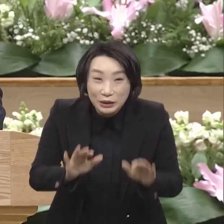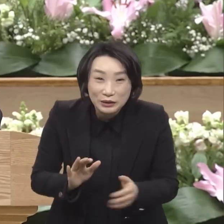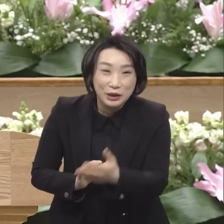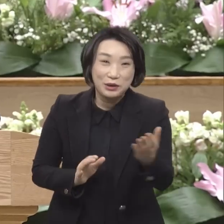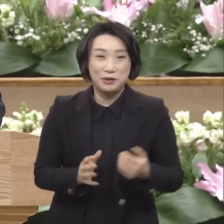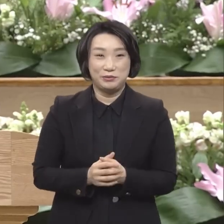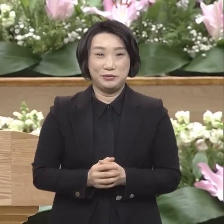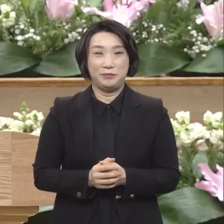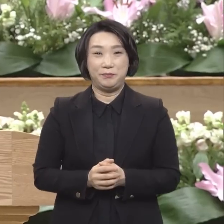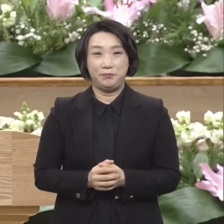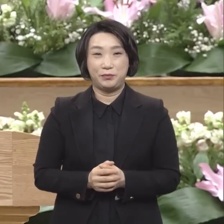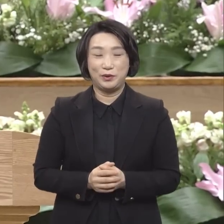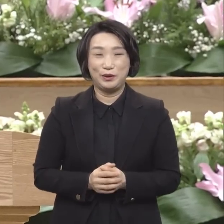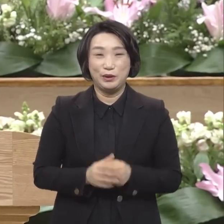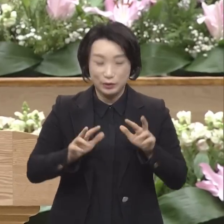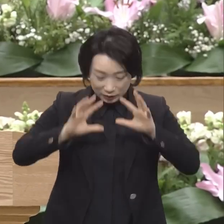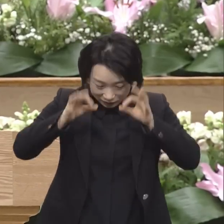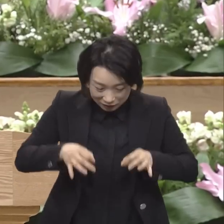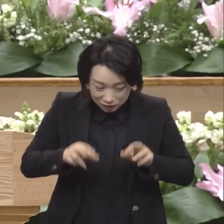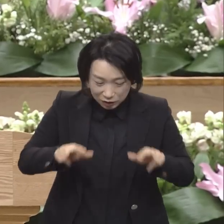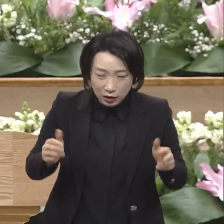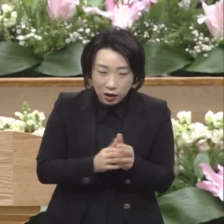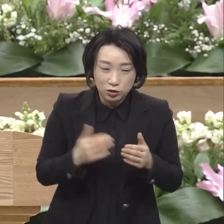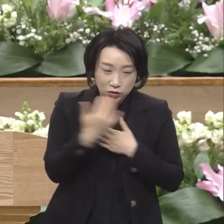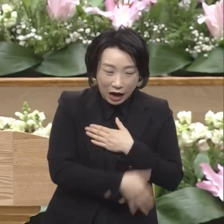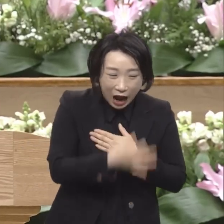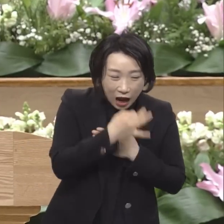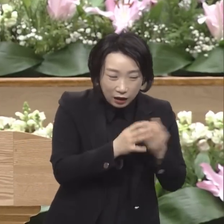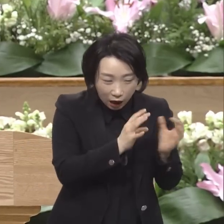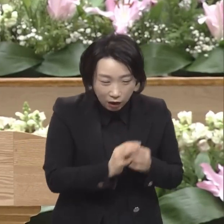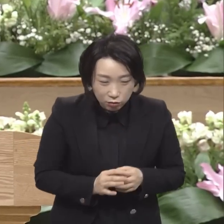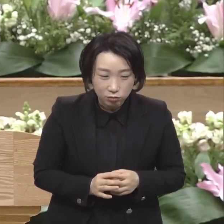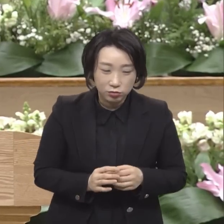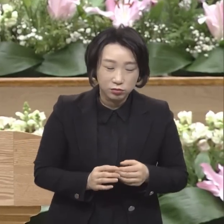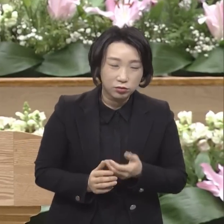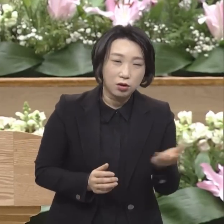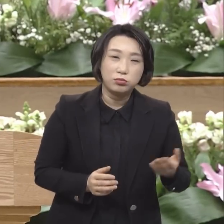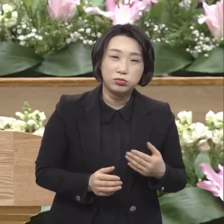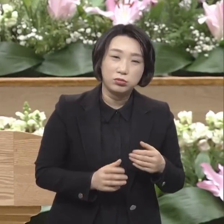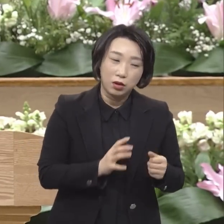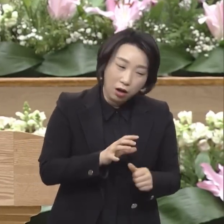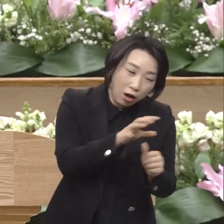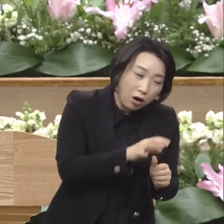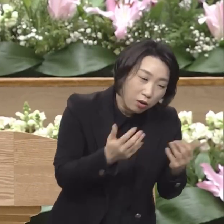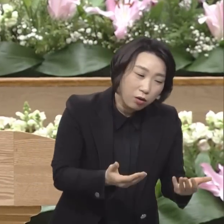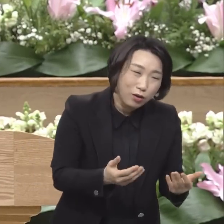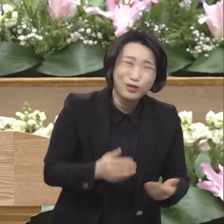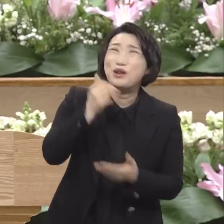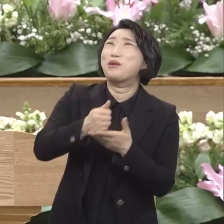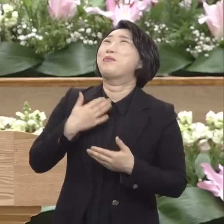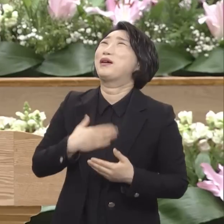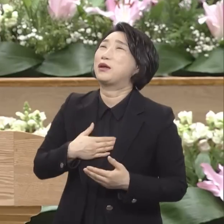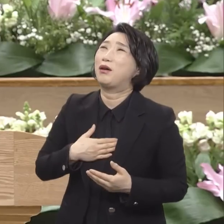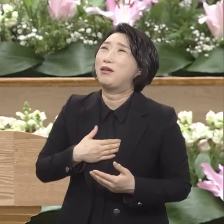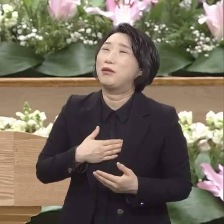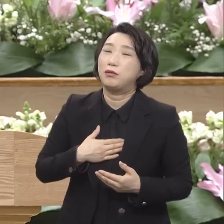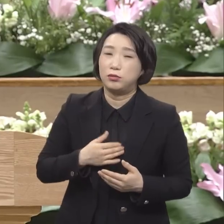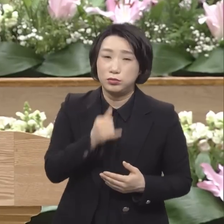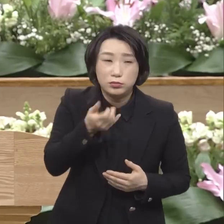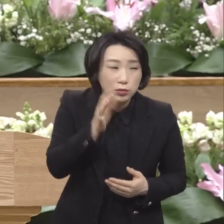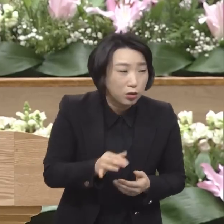그런데 왜 우리는 지금까지 못 벗어나고 있나? 성령은 받았다면서 왜 못 벗어나고